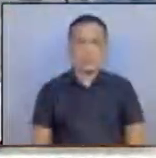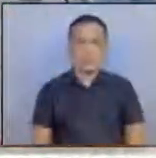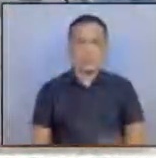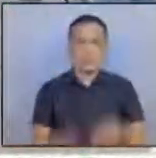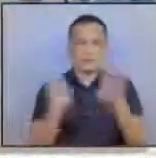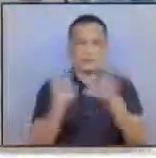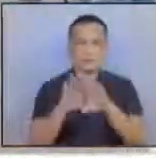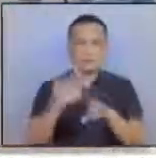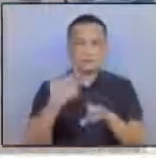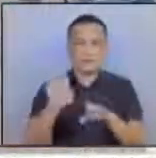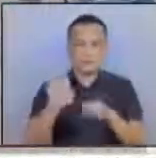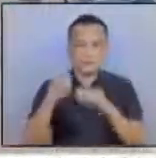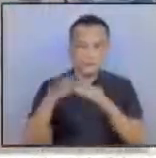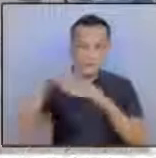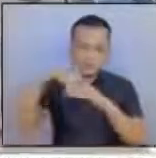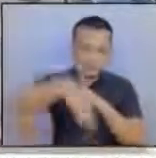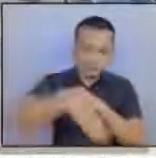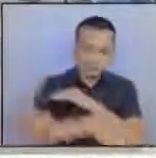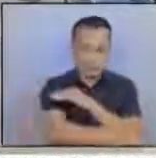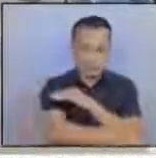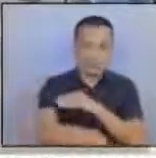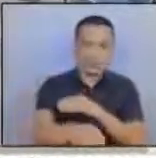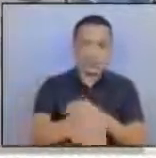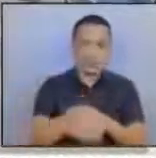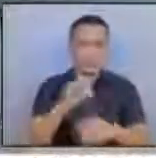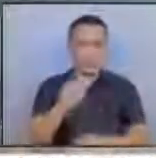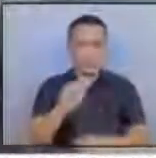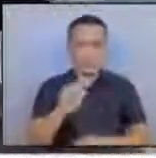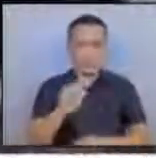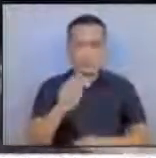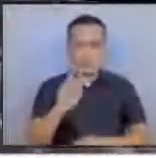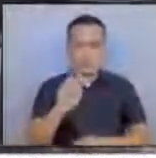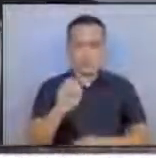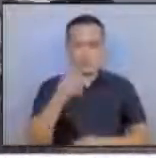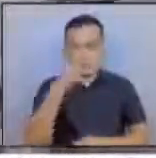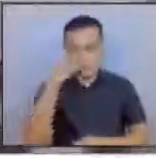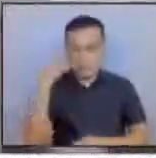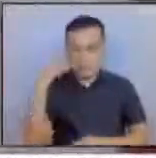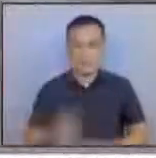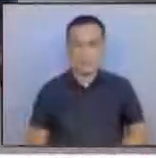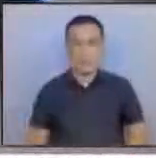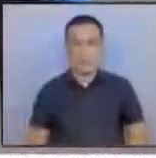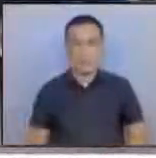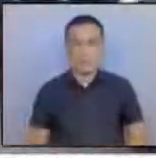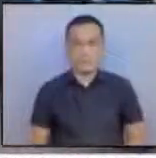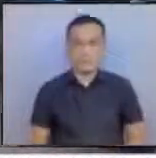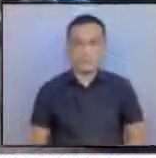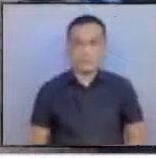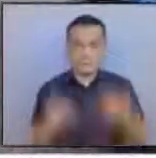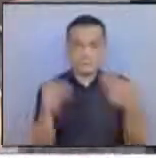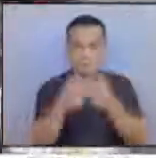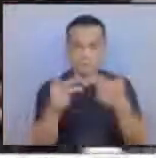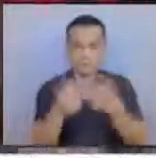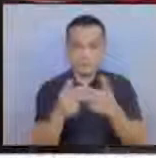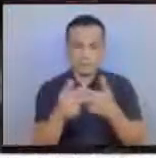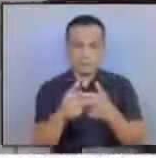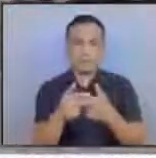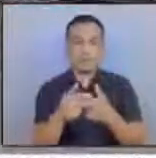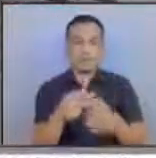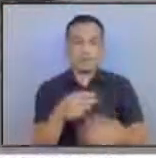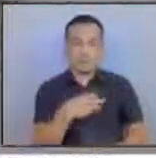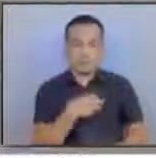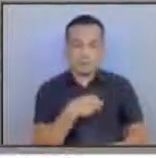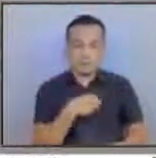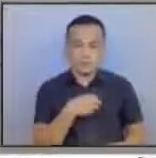na pababa sa San Mateo Rizal. Sa ngayon ay tinitiyak ng mga traffic enforcers na maayos ang lagay